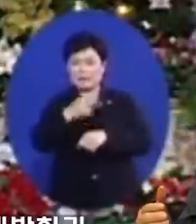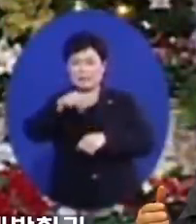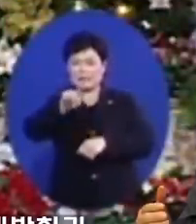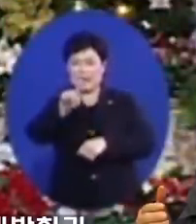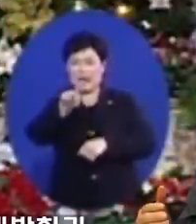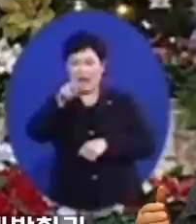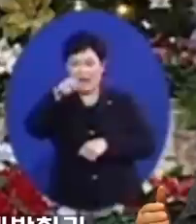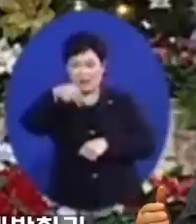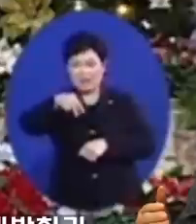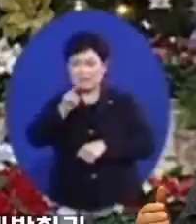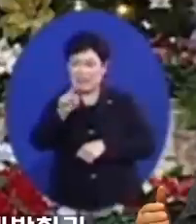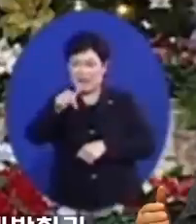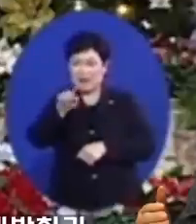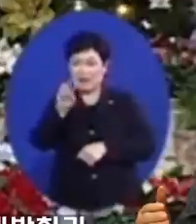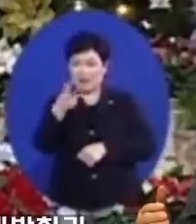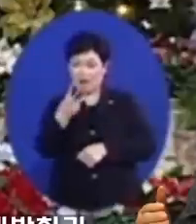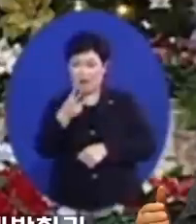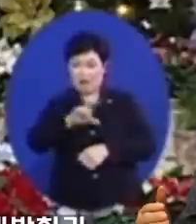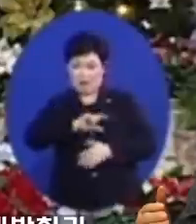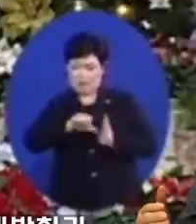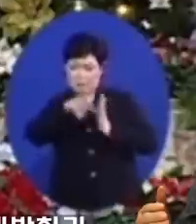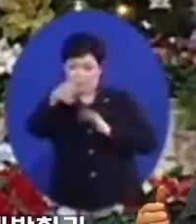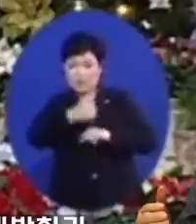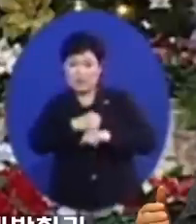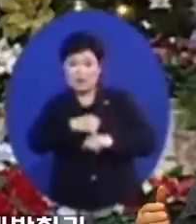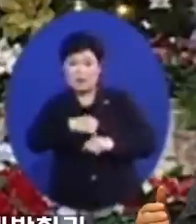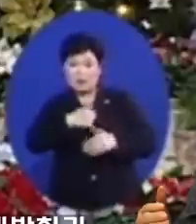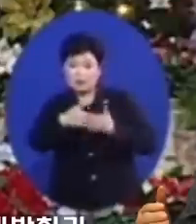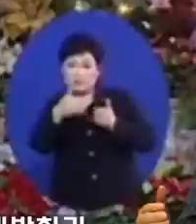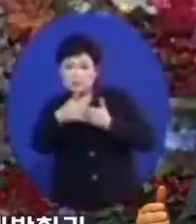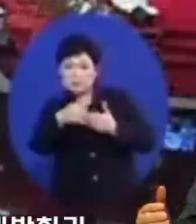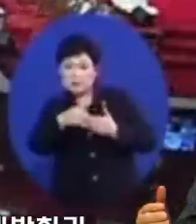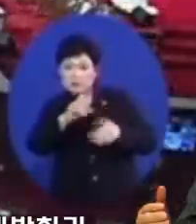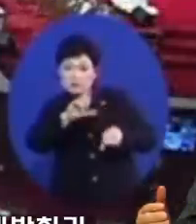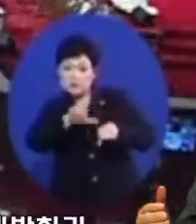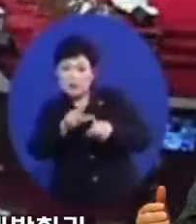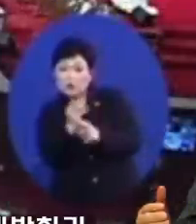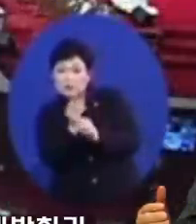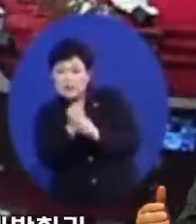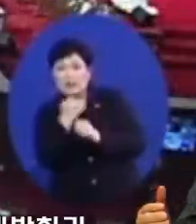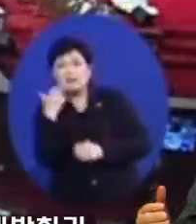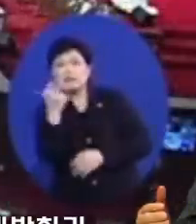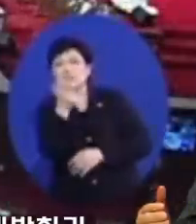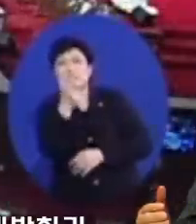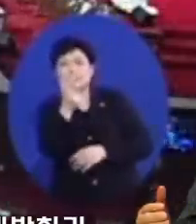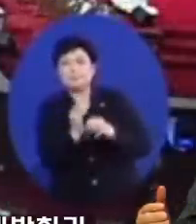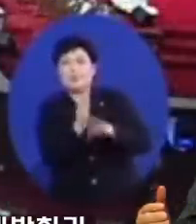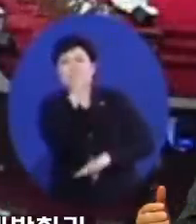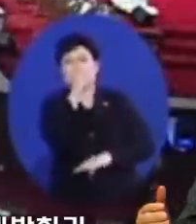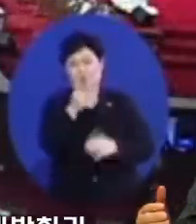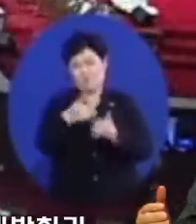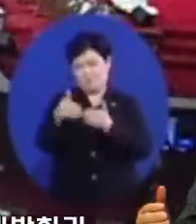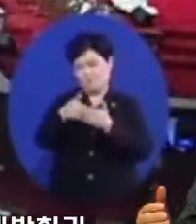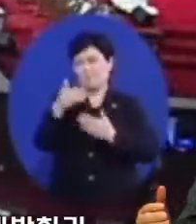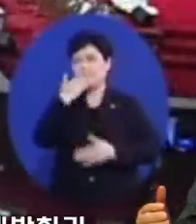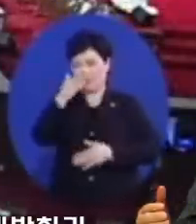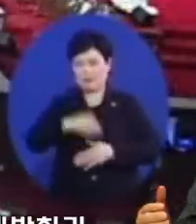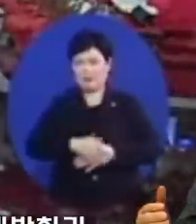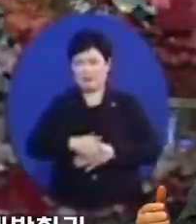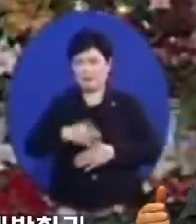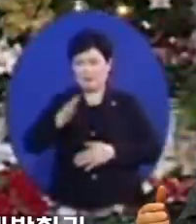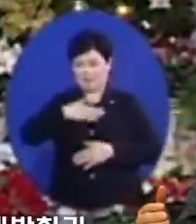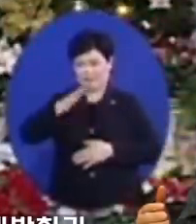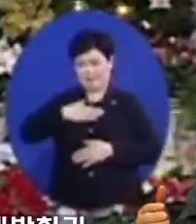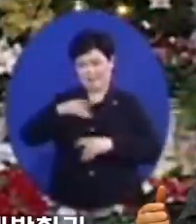그런데 그가 그림을 그리기 시작한 것은 놀랍게도 70세가 넘어서부터인 것입니다. 내 나이가